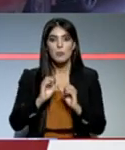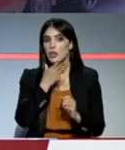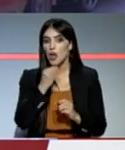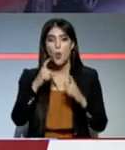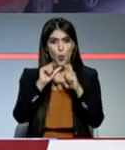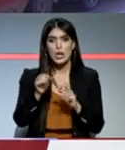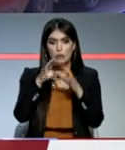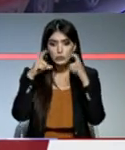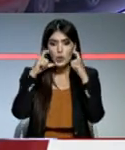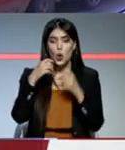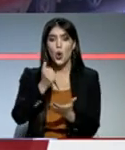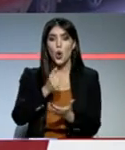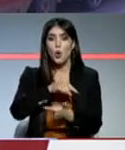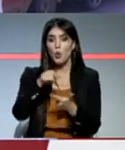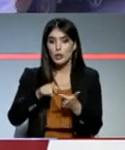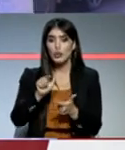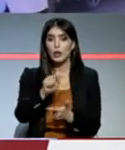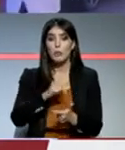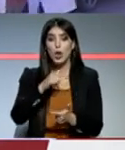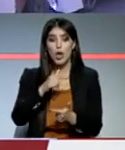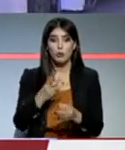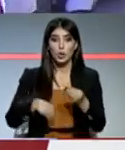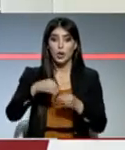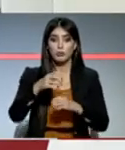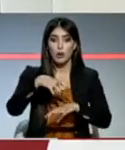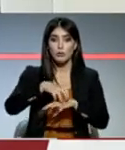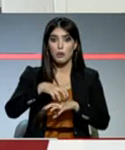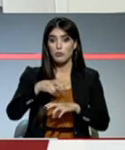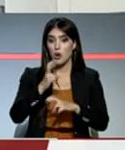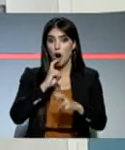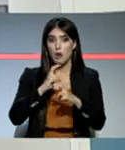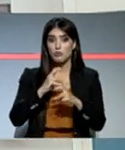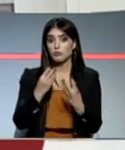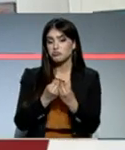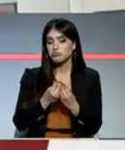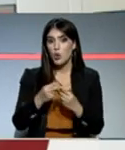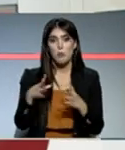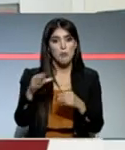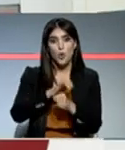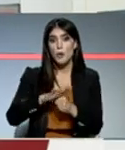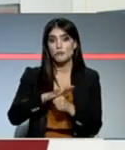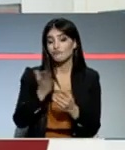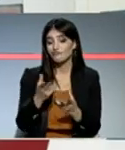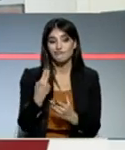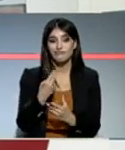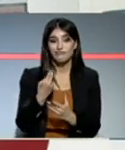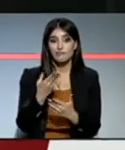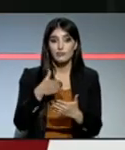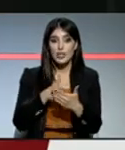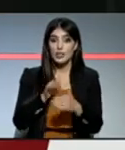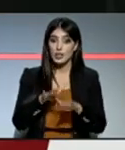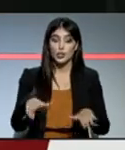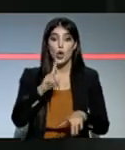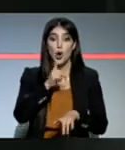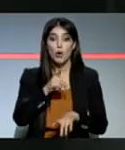تزال ممكن تركب افكار معنيا في الرقبه مع منه حتى شيء اجراء يجب اتخاذه لتجنب الكارثه